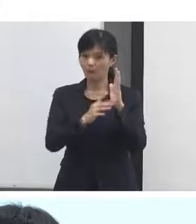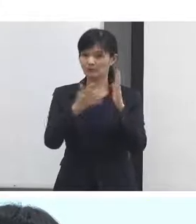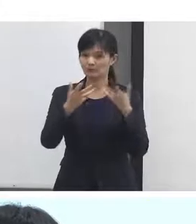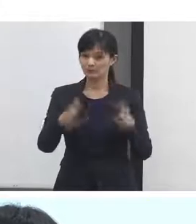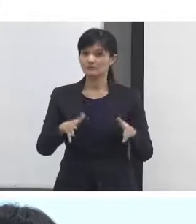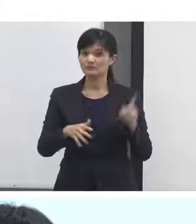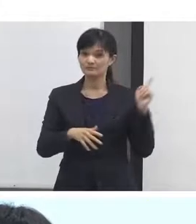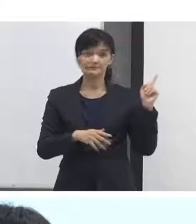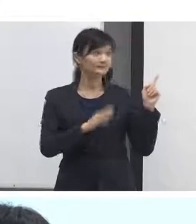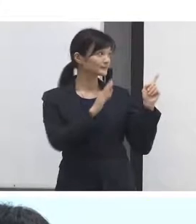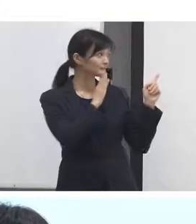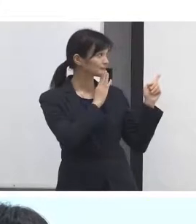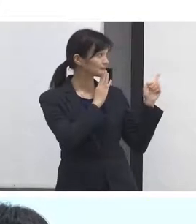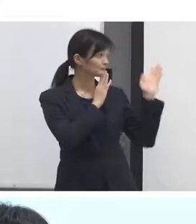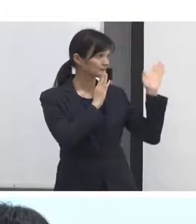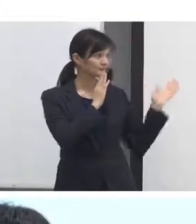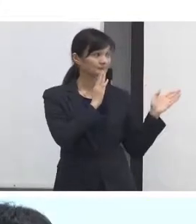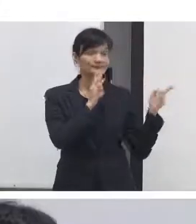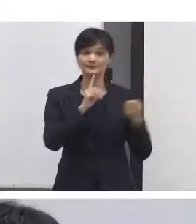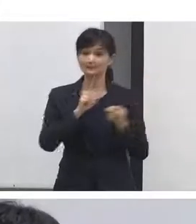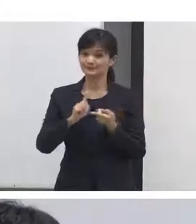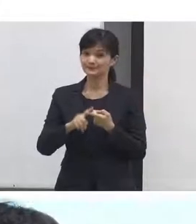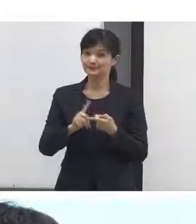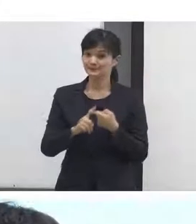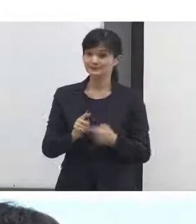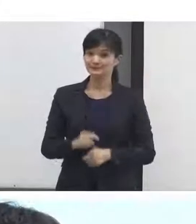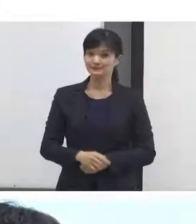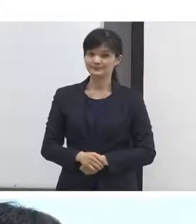可以，就是有那个很多字的， 很多字那一页。哎，对，